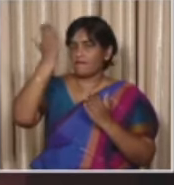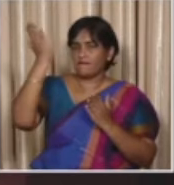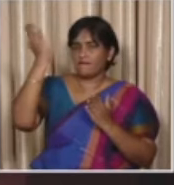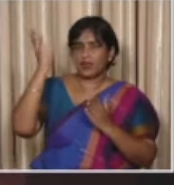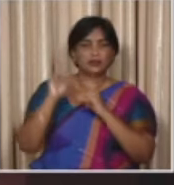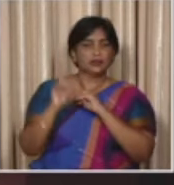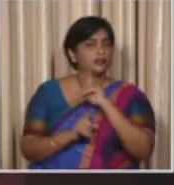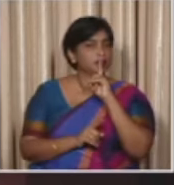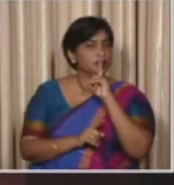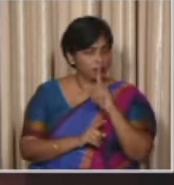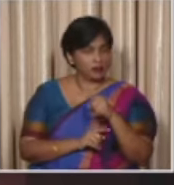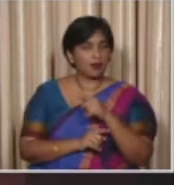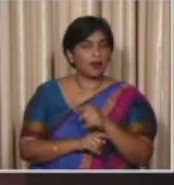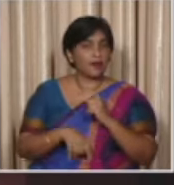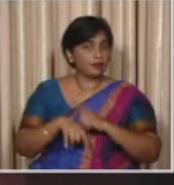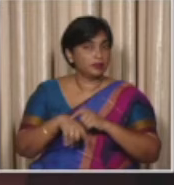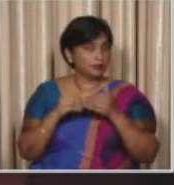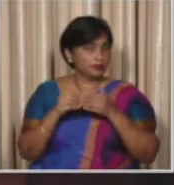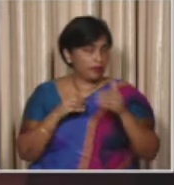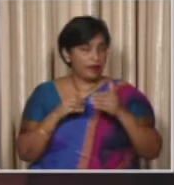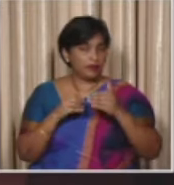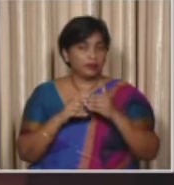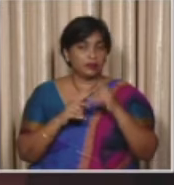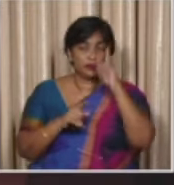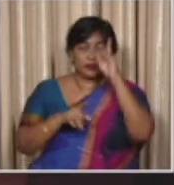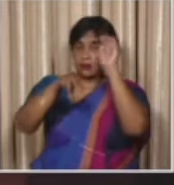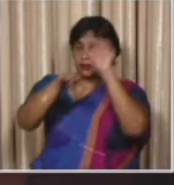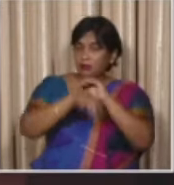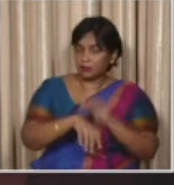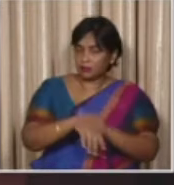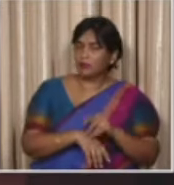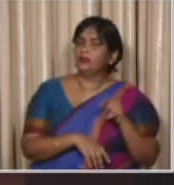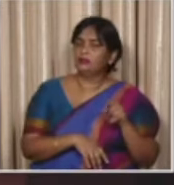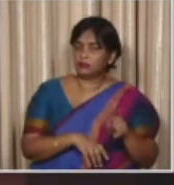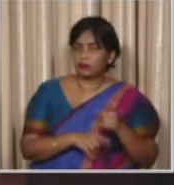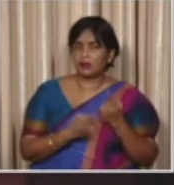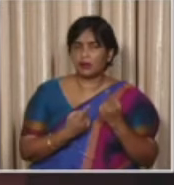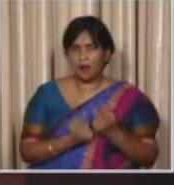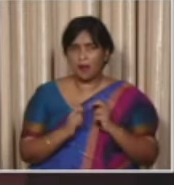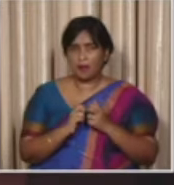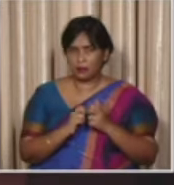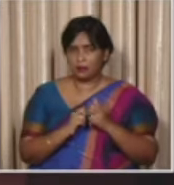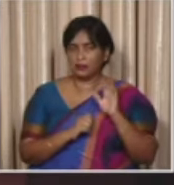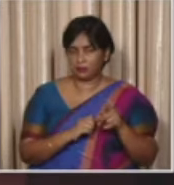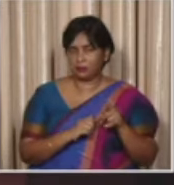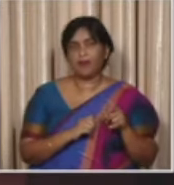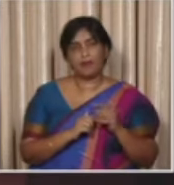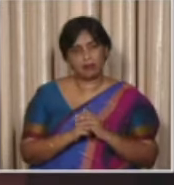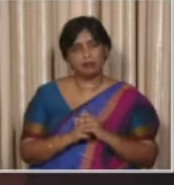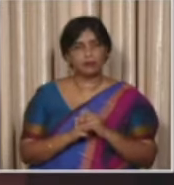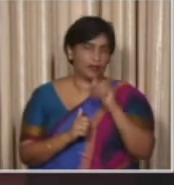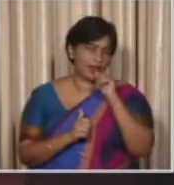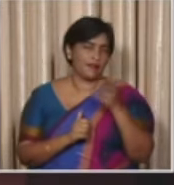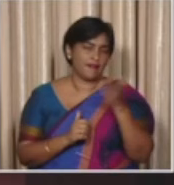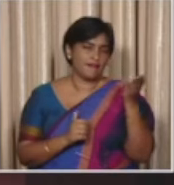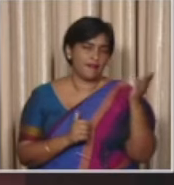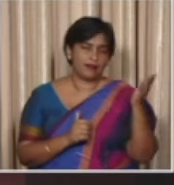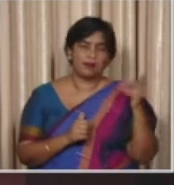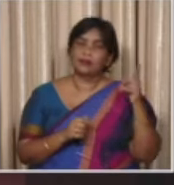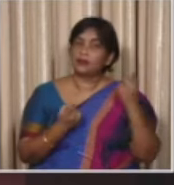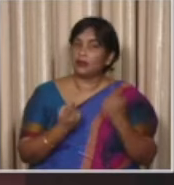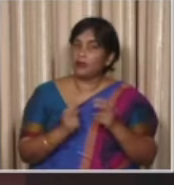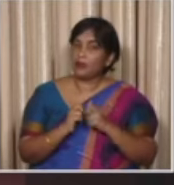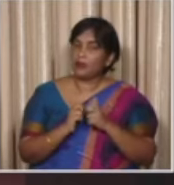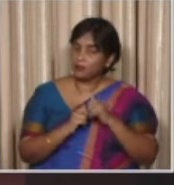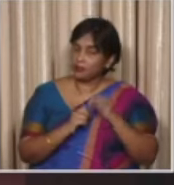ඒගොල්ලෝ ඉල්ලීමක් කරන්නේ මේ කාල පරාස ඉස්සලා ඐඩෙන්ටිෆයි කරන්න ඕනේ මෙතන අඩුපාඩුවක් වෙලා තියෙනවා. ඇත්තටම වෙලා තියෙනවනේ. අඩුපාඩුවක්